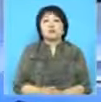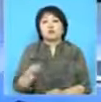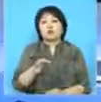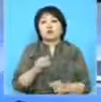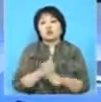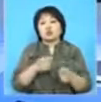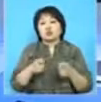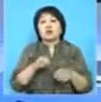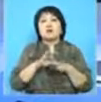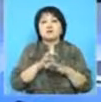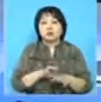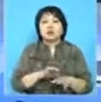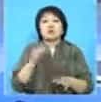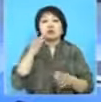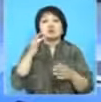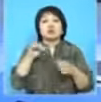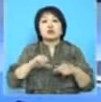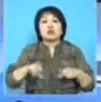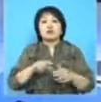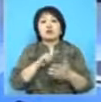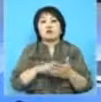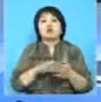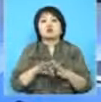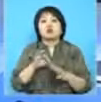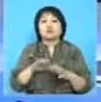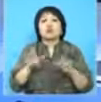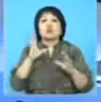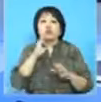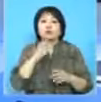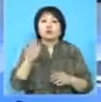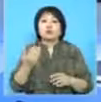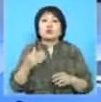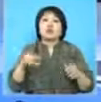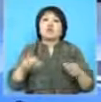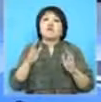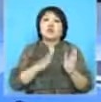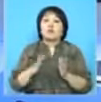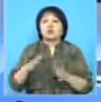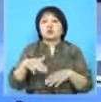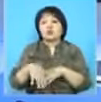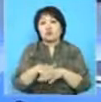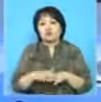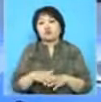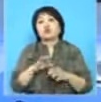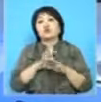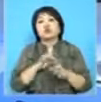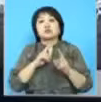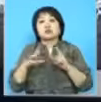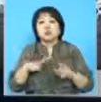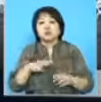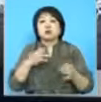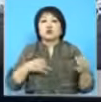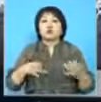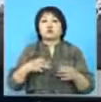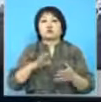В областном Маслихате прошло заседание постоянной комиссии по вопросам депутатских полномочий, этики, правопорядка и работе с общественностью. В ходе заседания были